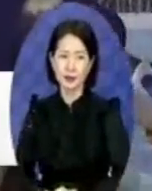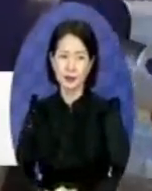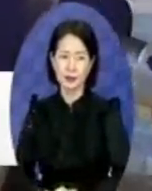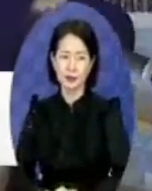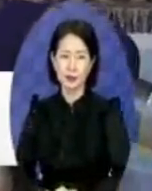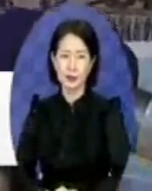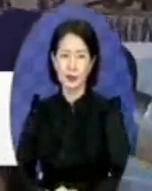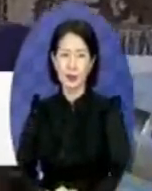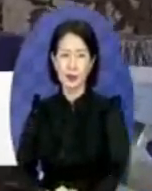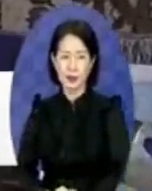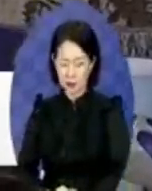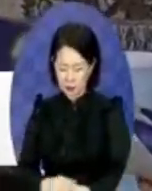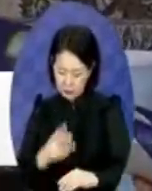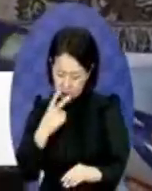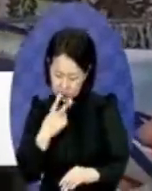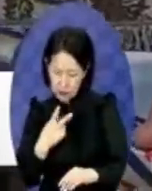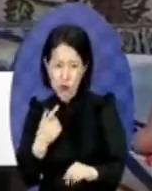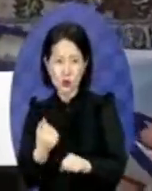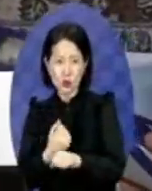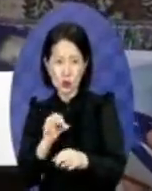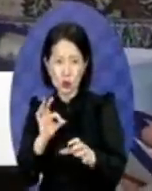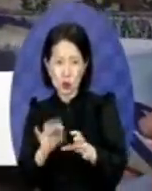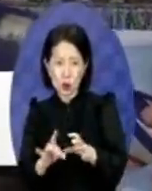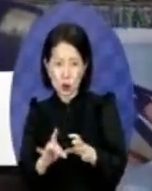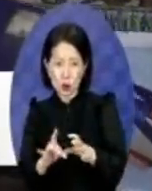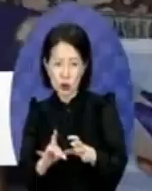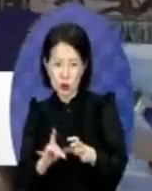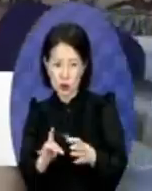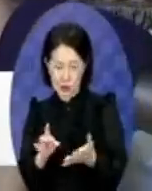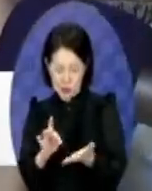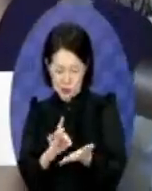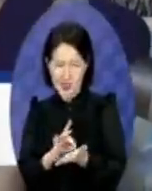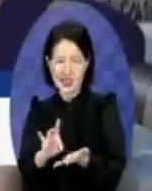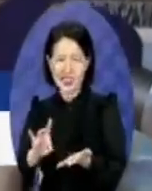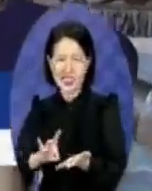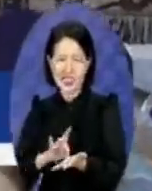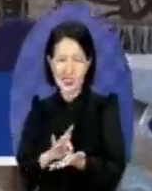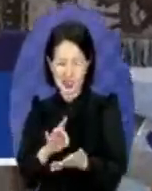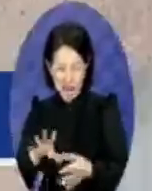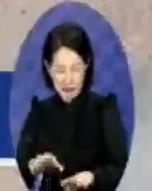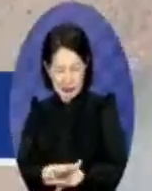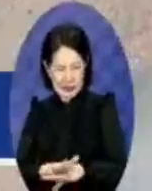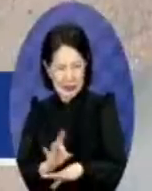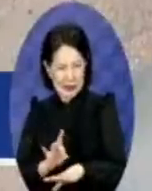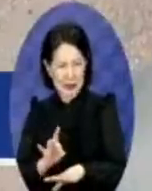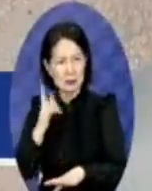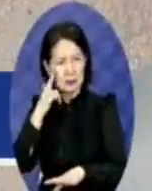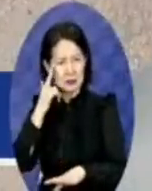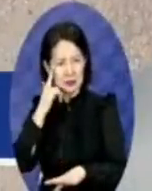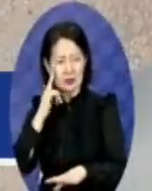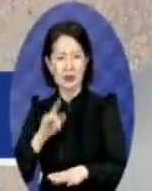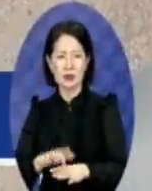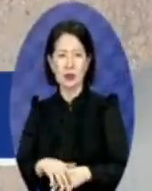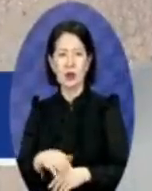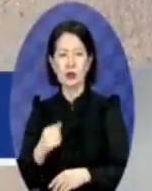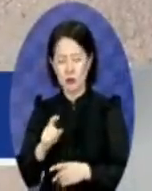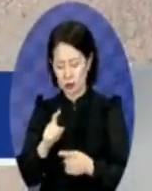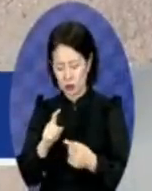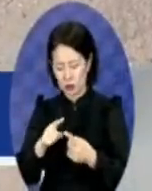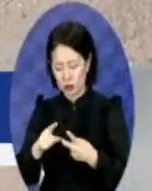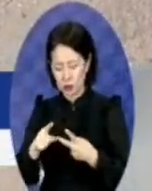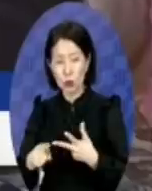Энэ одоо чулуу орцсон байна. Чулуу оронгот одоо ингээ зураад өөрөө явуугаас хандан мэдэгдэнэ. Энэ одоо манай 3 дахь үе дээр явж